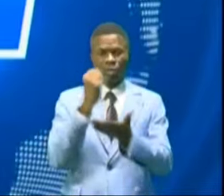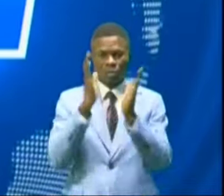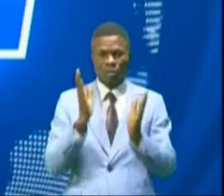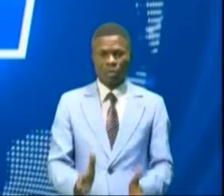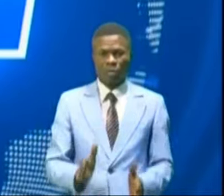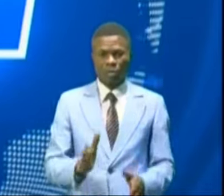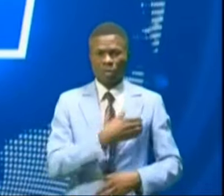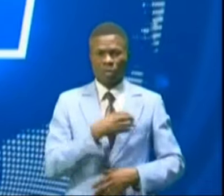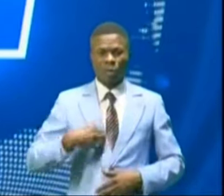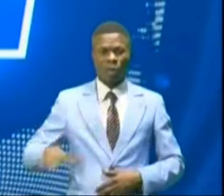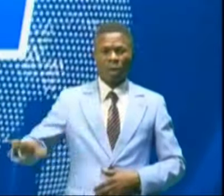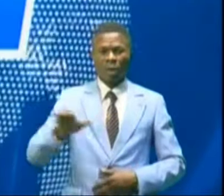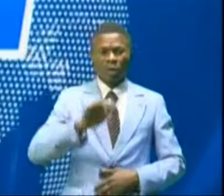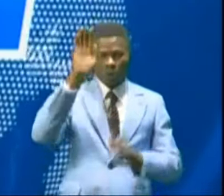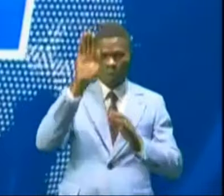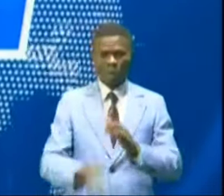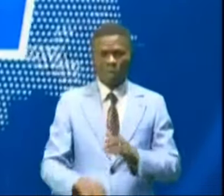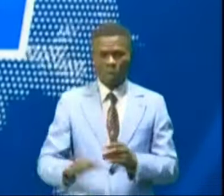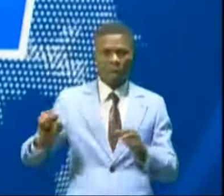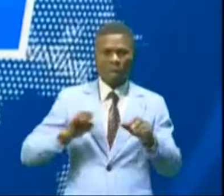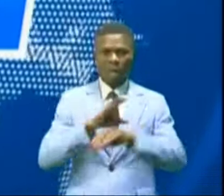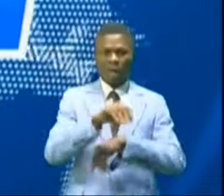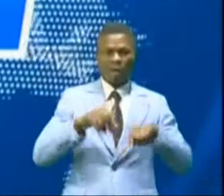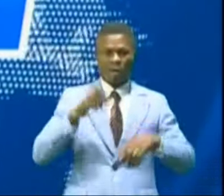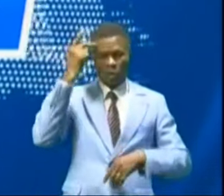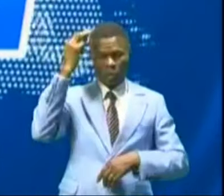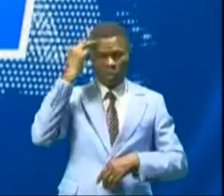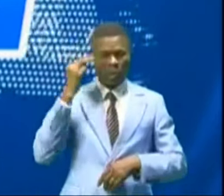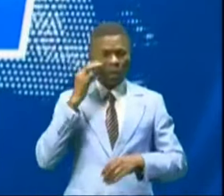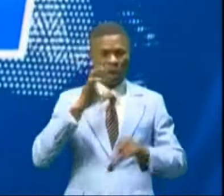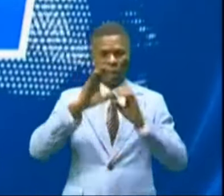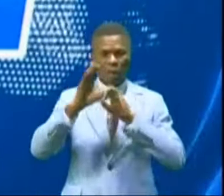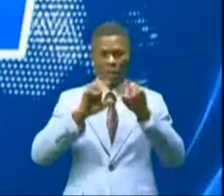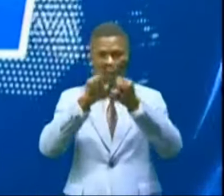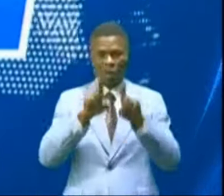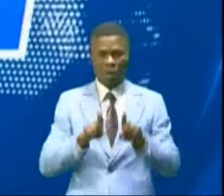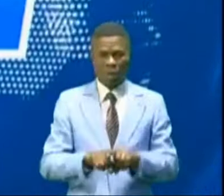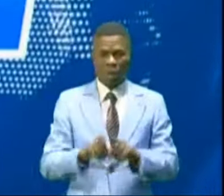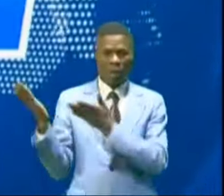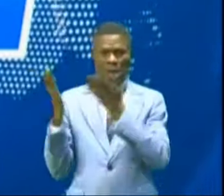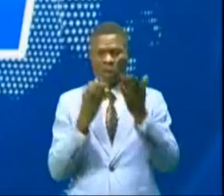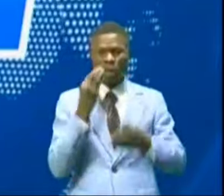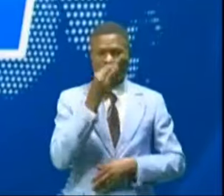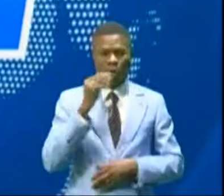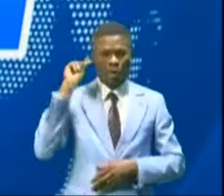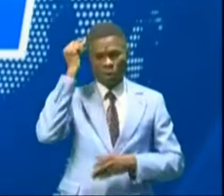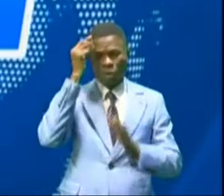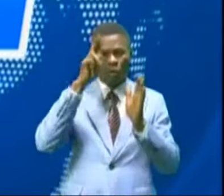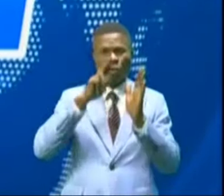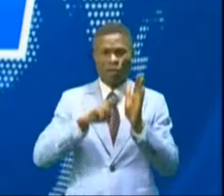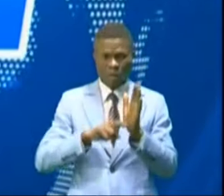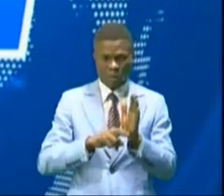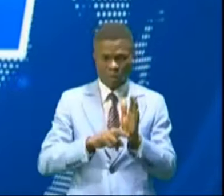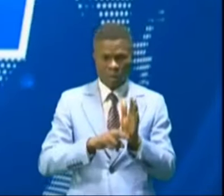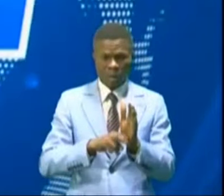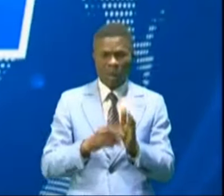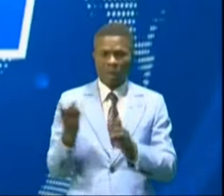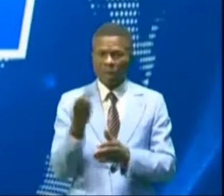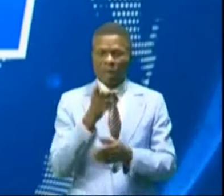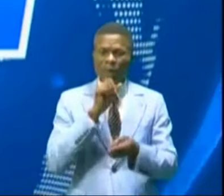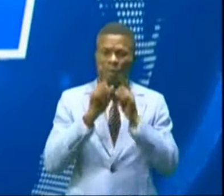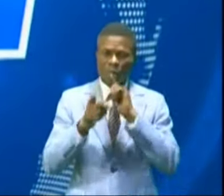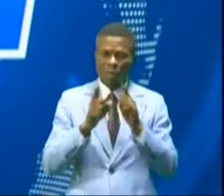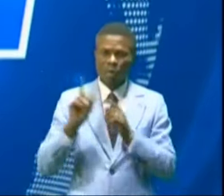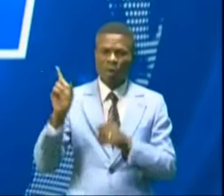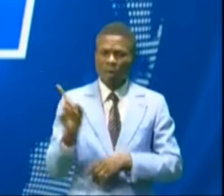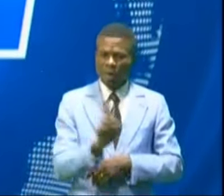L'ambassadrice de Pays-Bas créditée à Kinshasa et le ministre de la Communication et Médias et porte-parole du gouvernement se sont exprimés